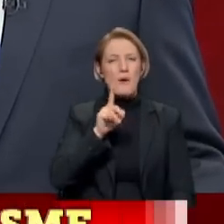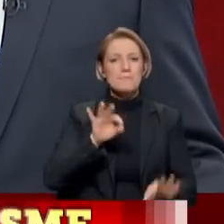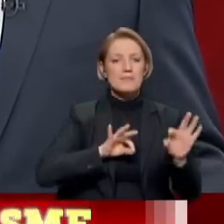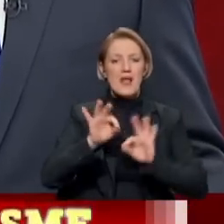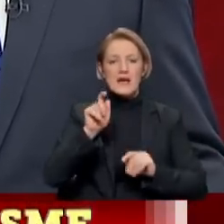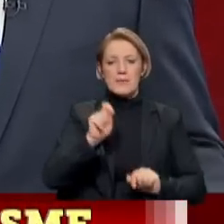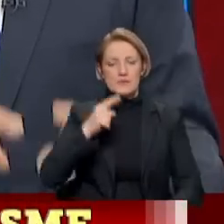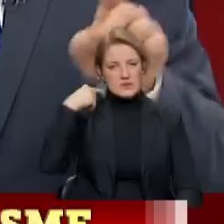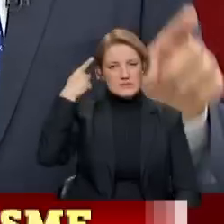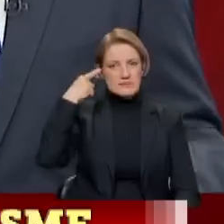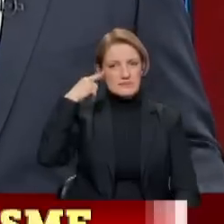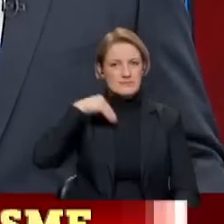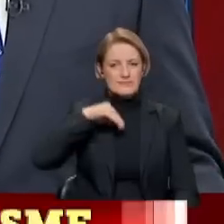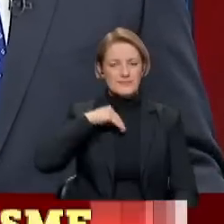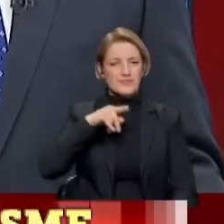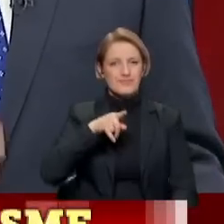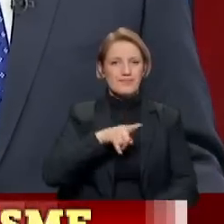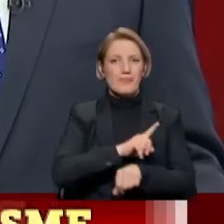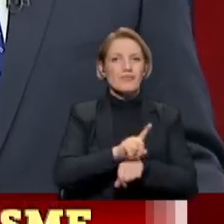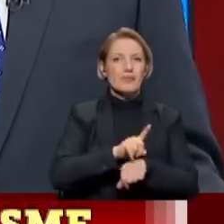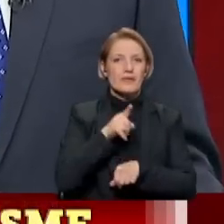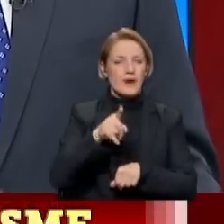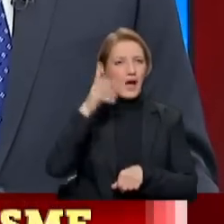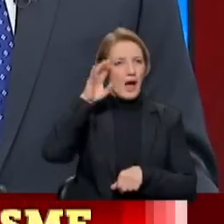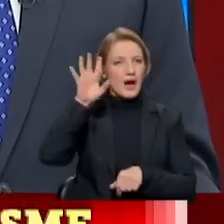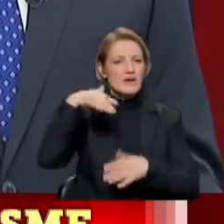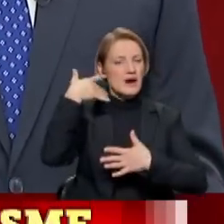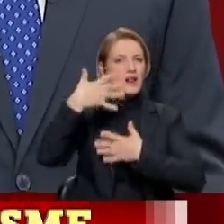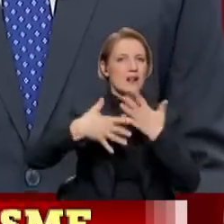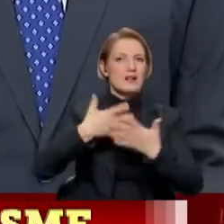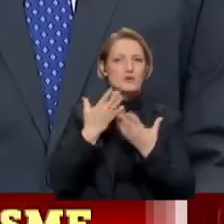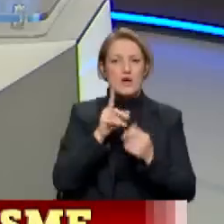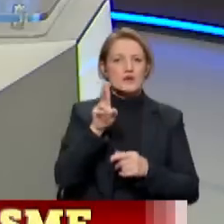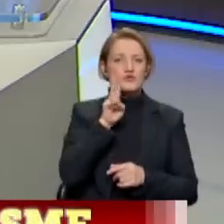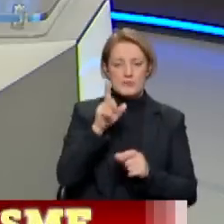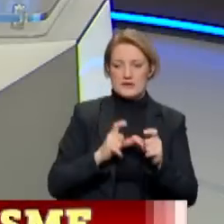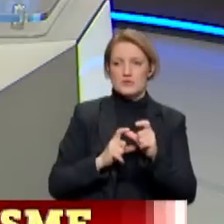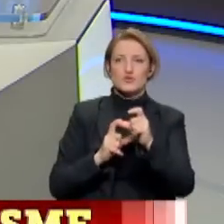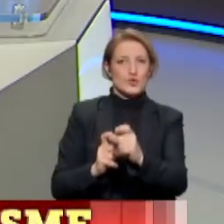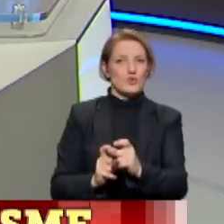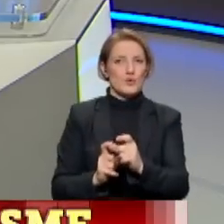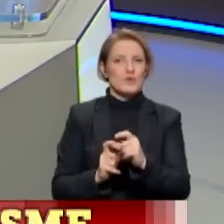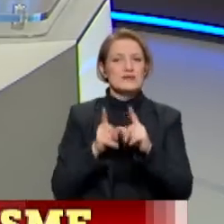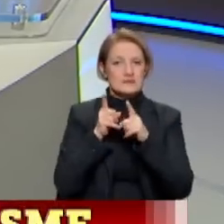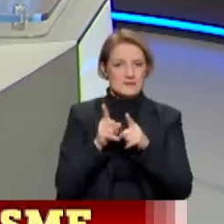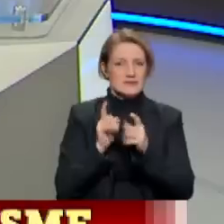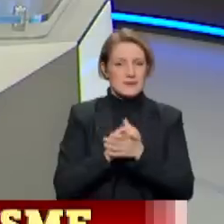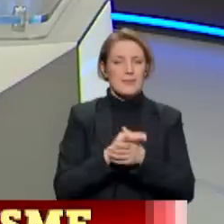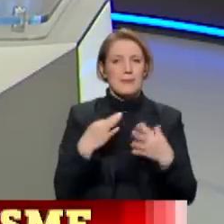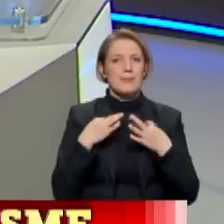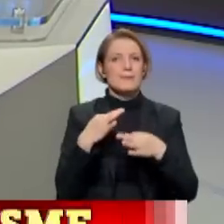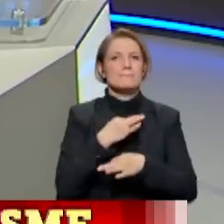ettiğini sandığı sürecin dışına çıkan bir denklem onun da algılarını alt üst edecektir. Son bir soru soracağım. Buyurun. Size.